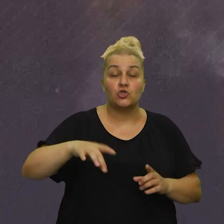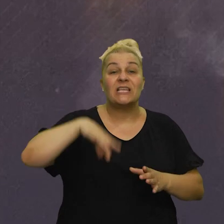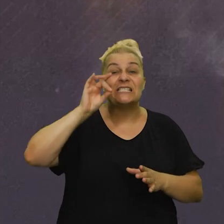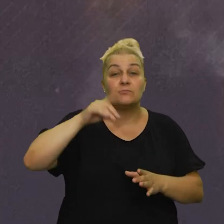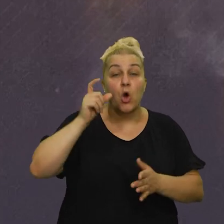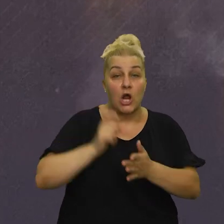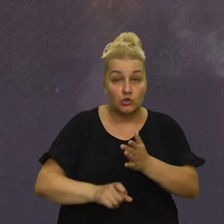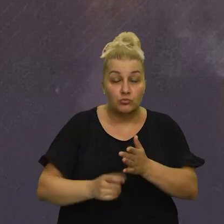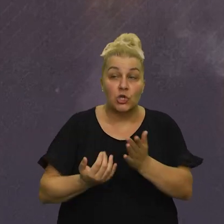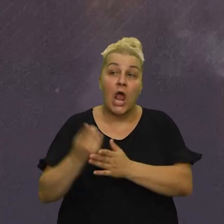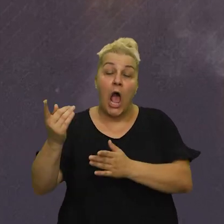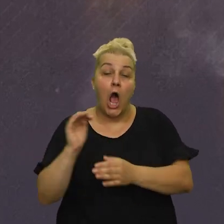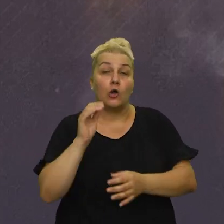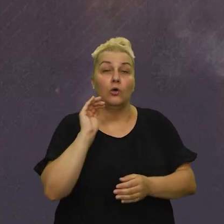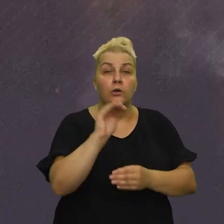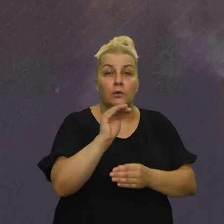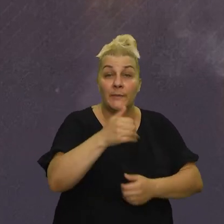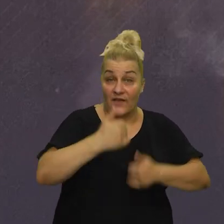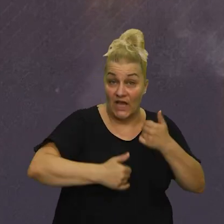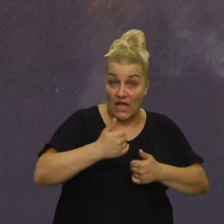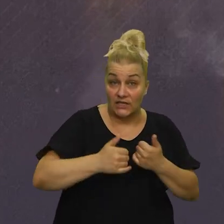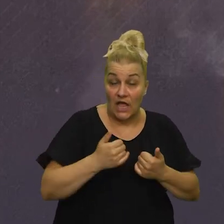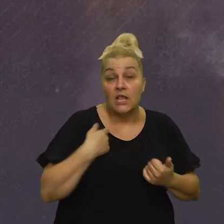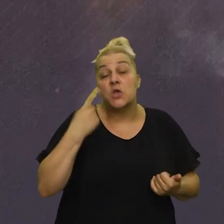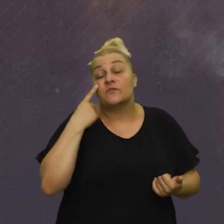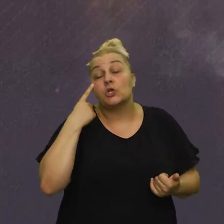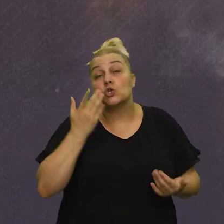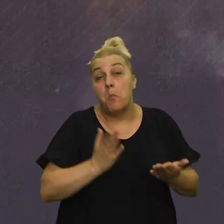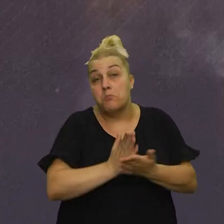ako se bude kandidirao, vidit ćemo kako će